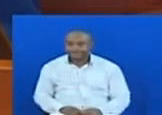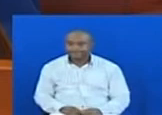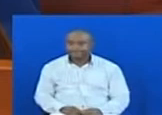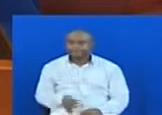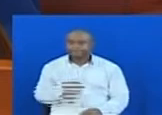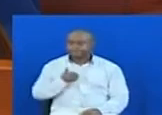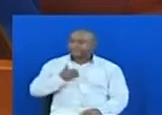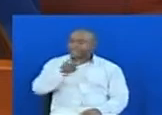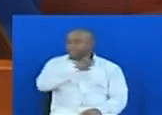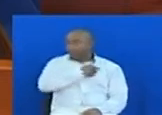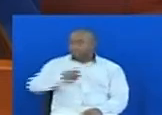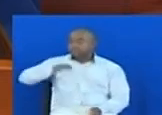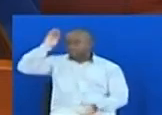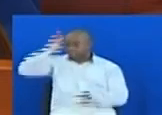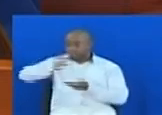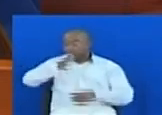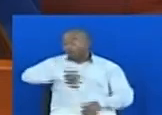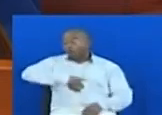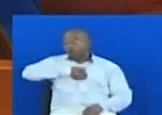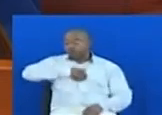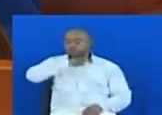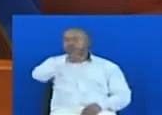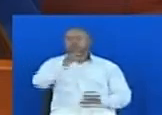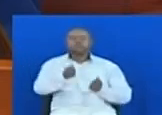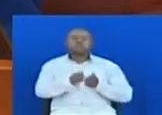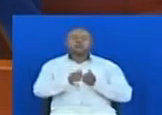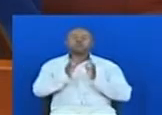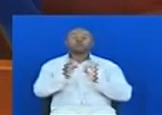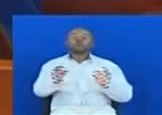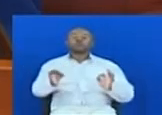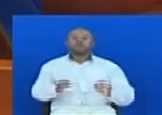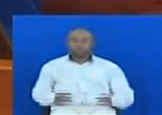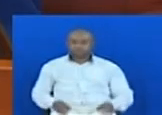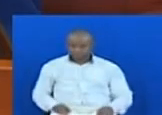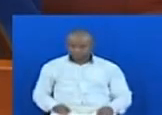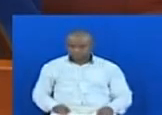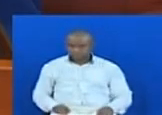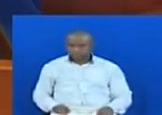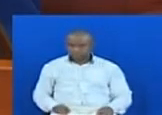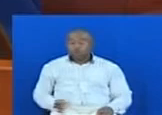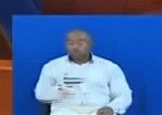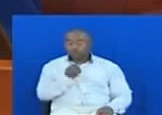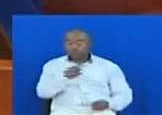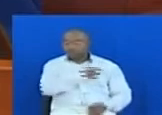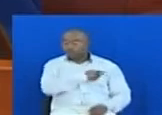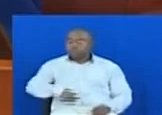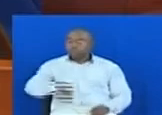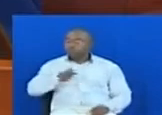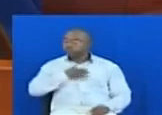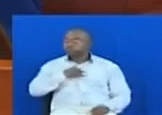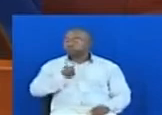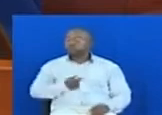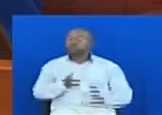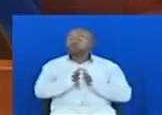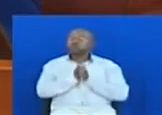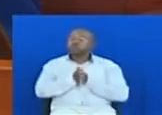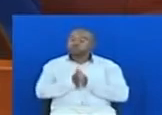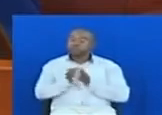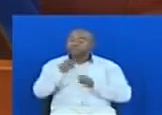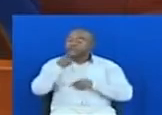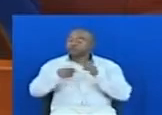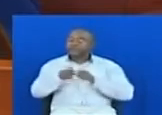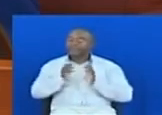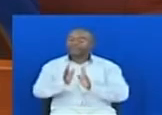hofu, serikali imetufanyia jambo kubwa sana chini ya uongozi wa rais wetu. Tunawashukuruni sana na tuendelee